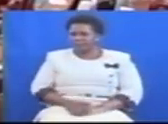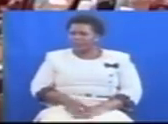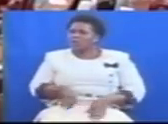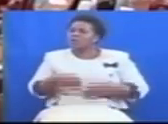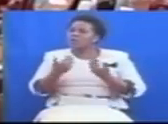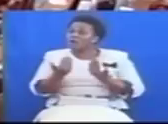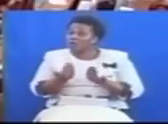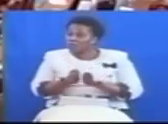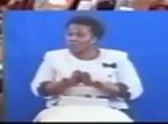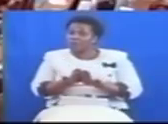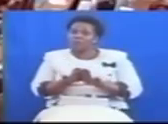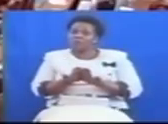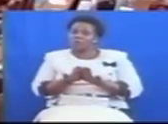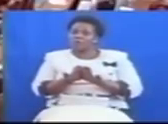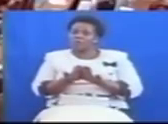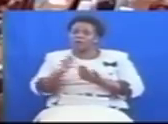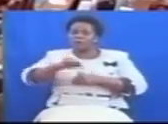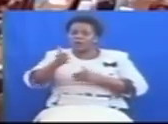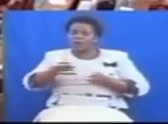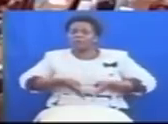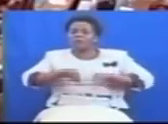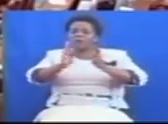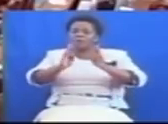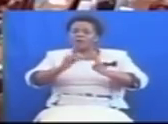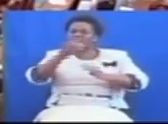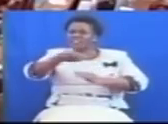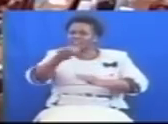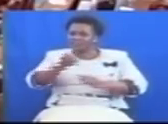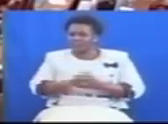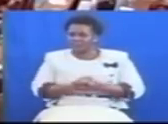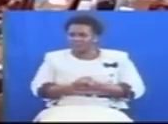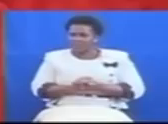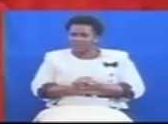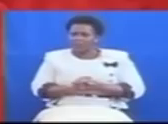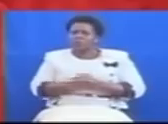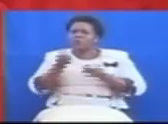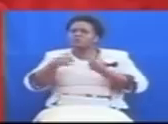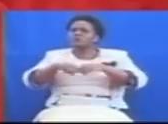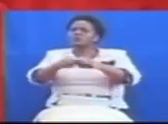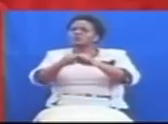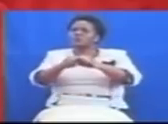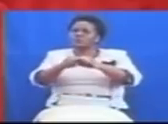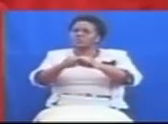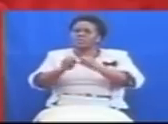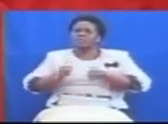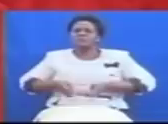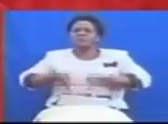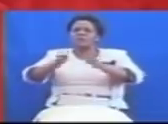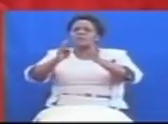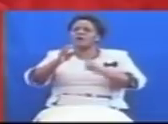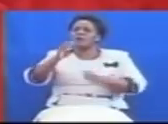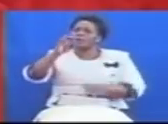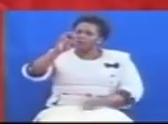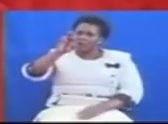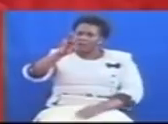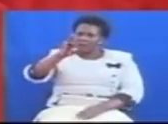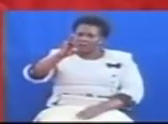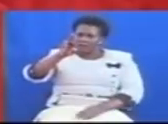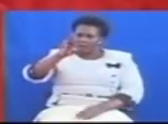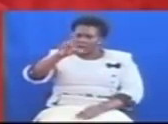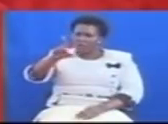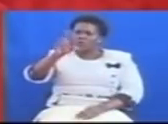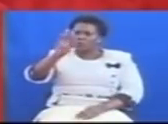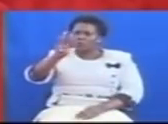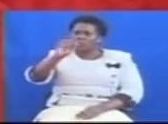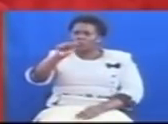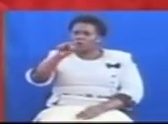ili washughulikie barabara ya kutoka Shigara kwenda Ruangwe. Kijiji cha Ruangwe ni kisiwa katika wilaya ya Busega. Naomba